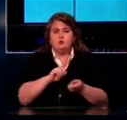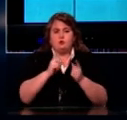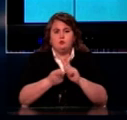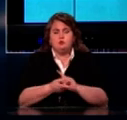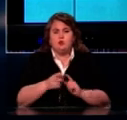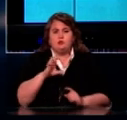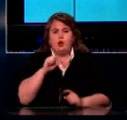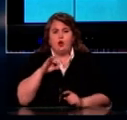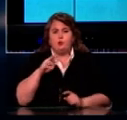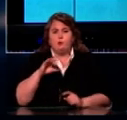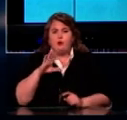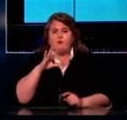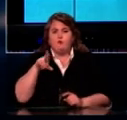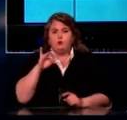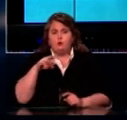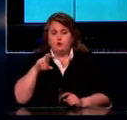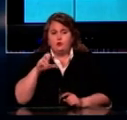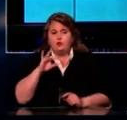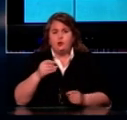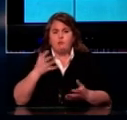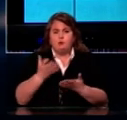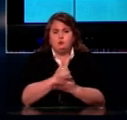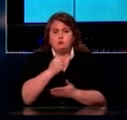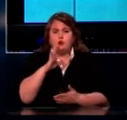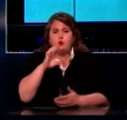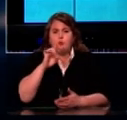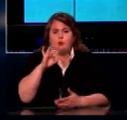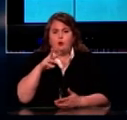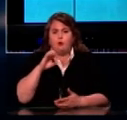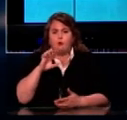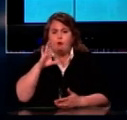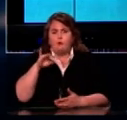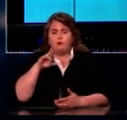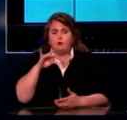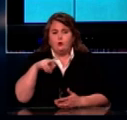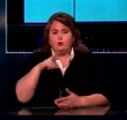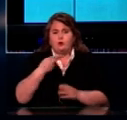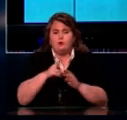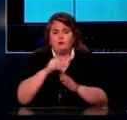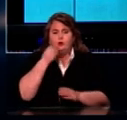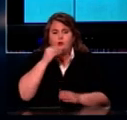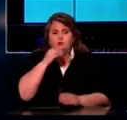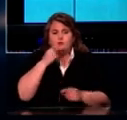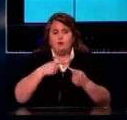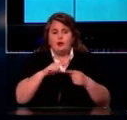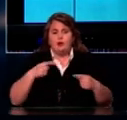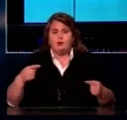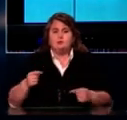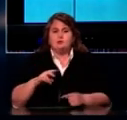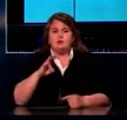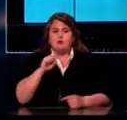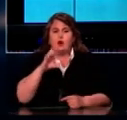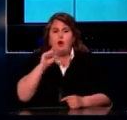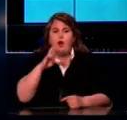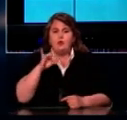замещать атомы водорода и образуется бромоводород. Это качественная реакция на